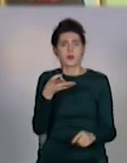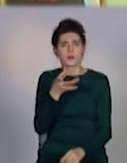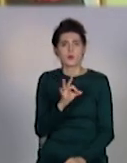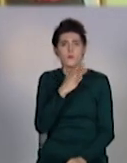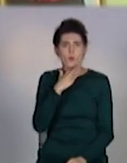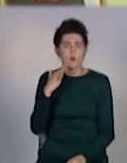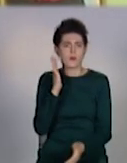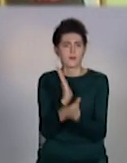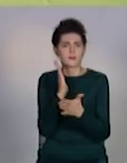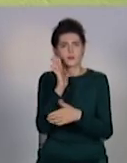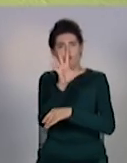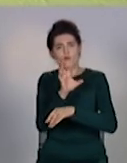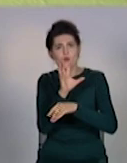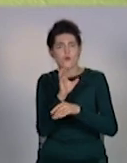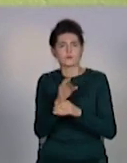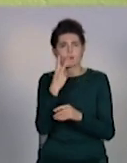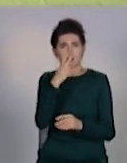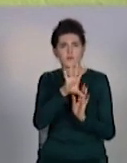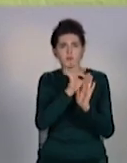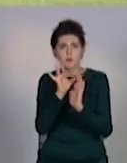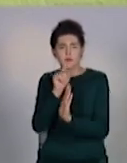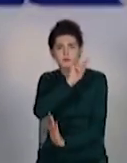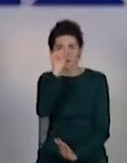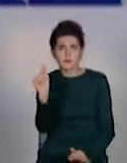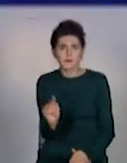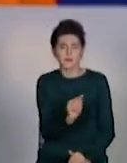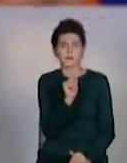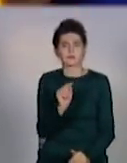кращі фотографії. Діти ретельно відбирають кожен знімок.